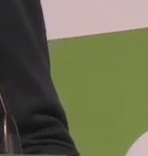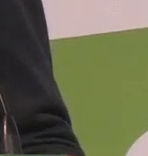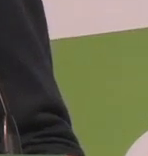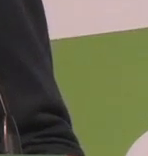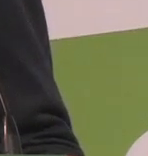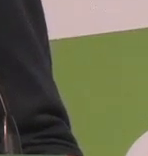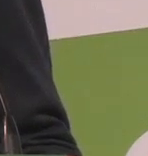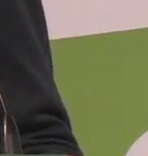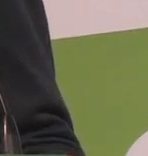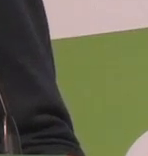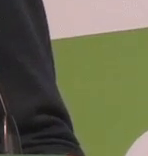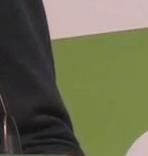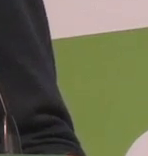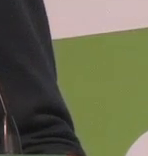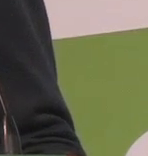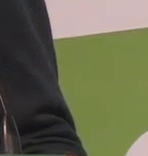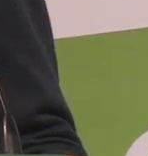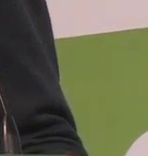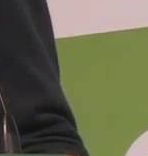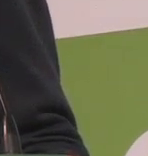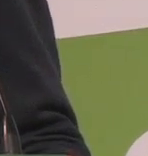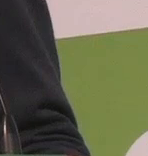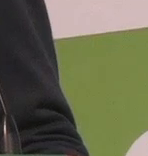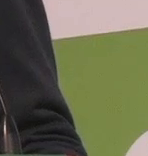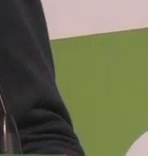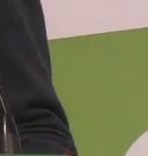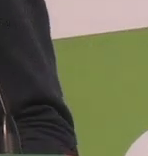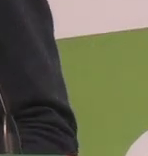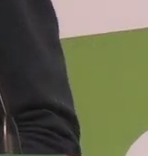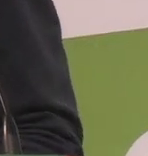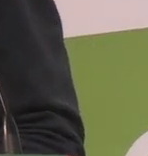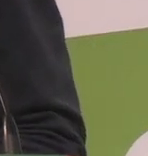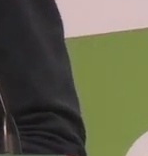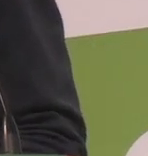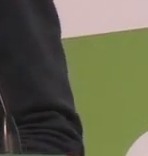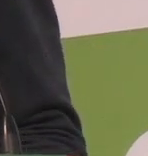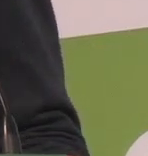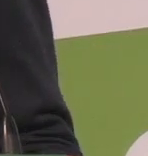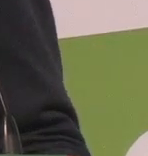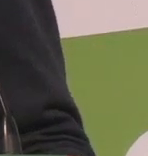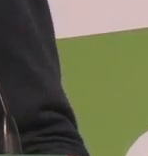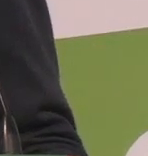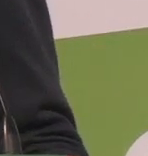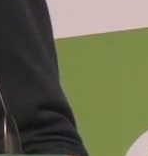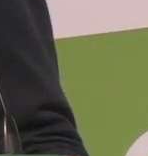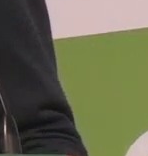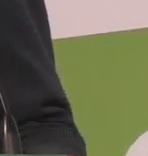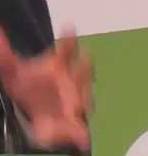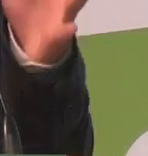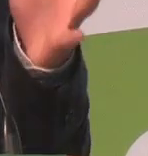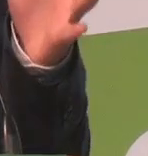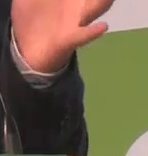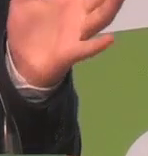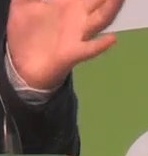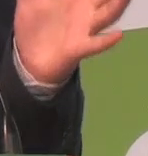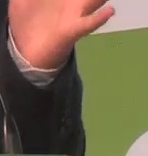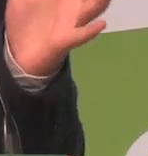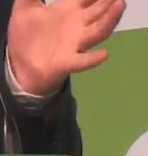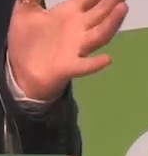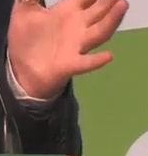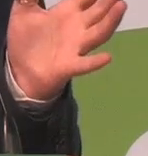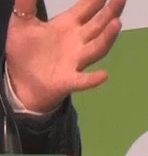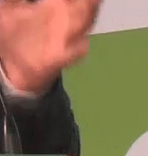diese Europawahl. Das heißt, wir wollen uns auch als nordrhein-westfälischer Landesverband auf diese Europawahl vorbereiten mit dem Titel NRW im